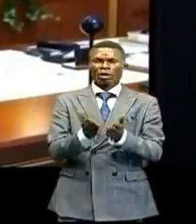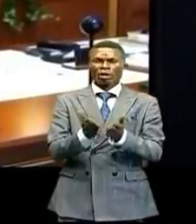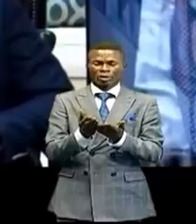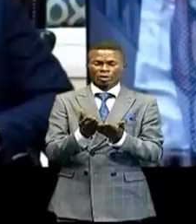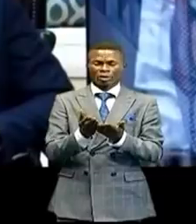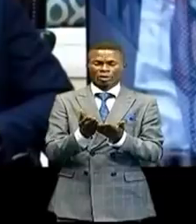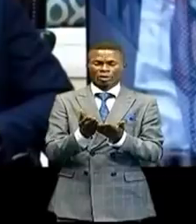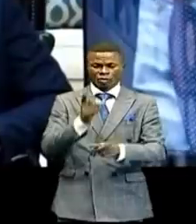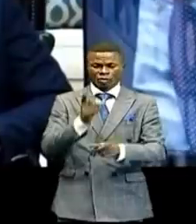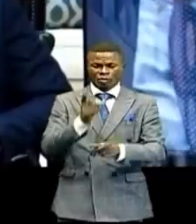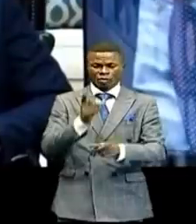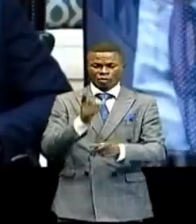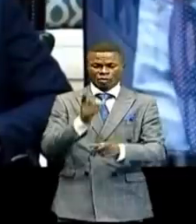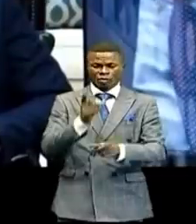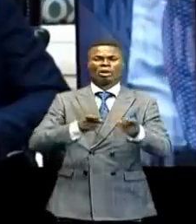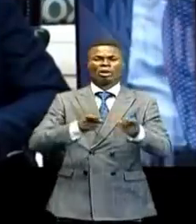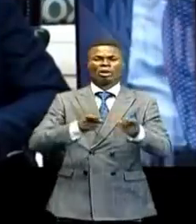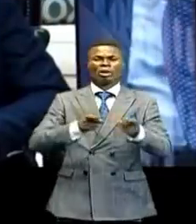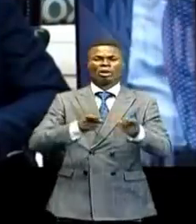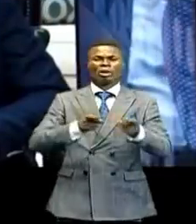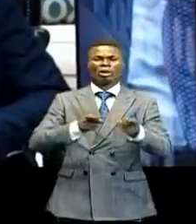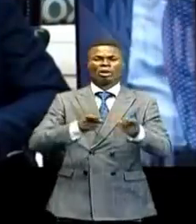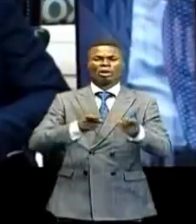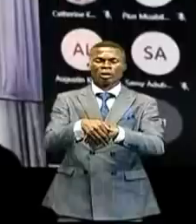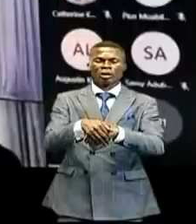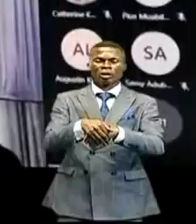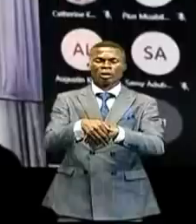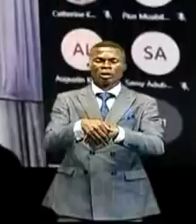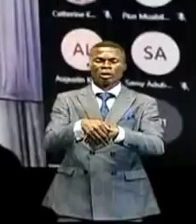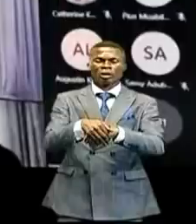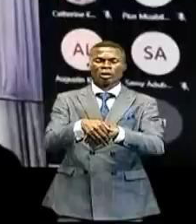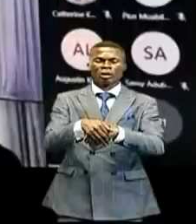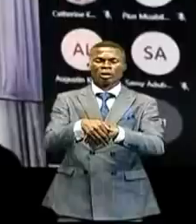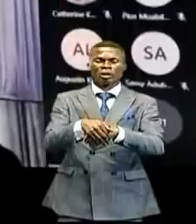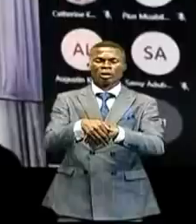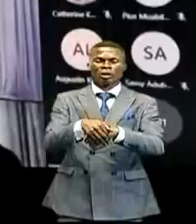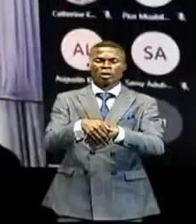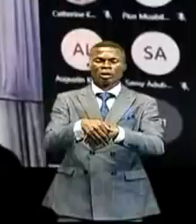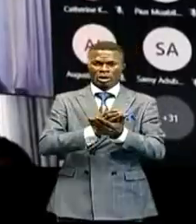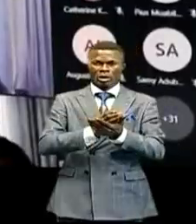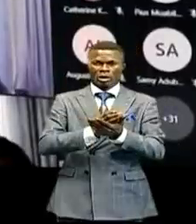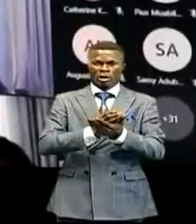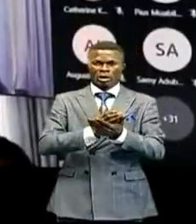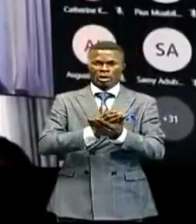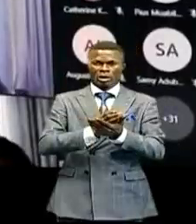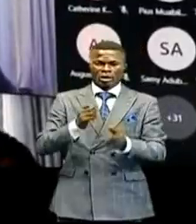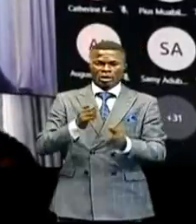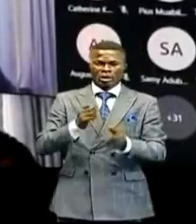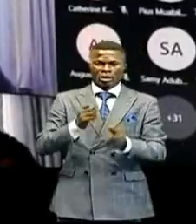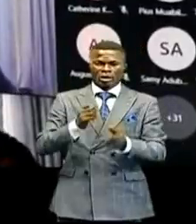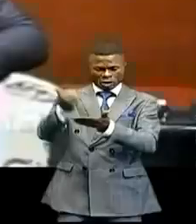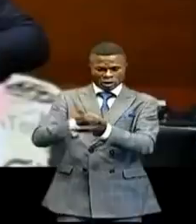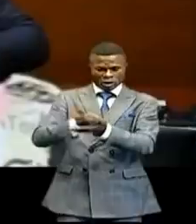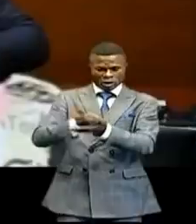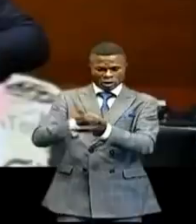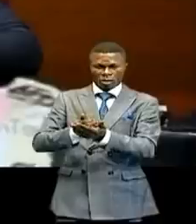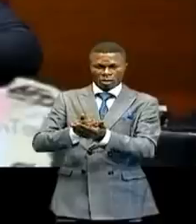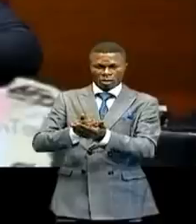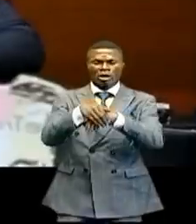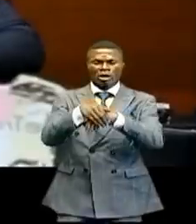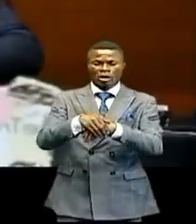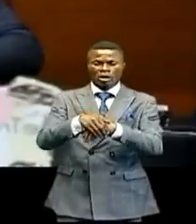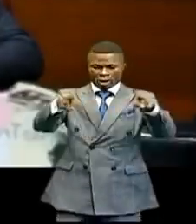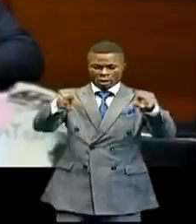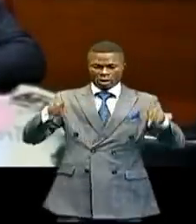cadre permanent de gestion de la participation de l'État dans les sociétés privées titulaires des permis d'exploitation impliquant le